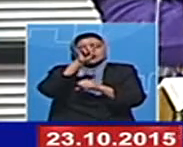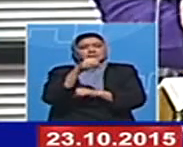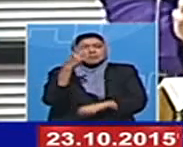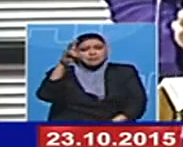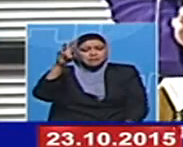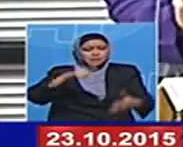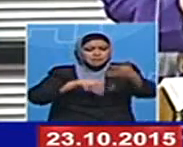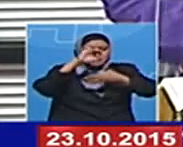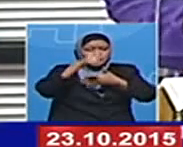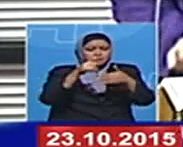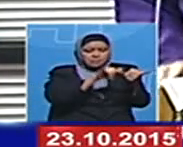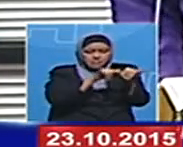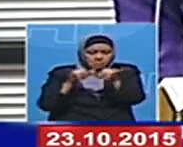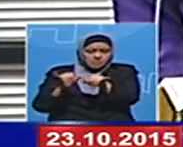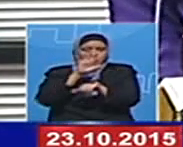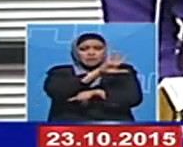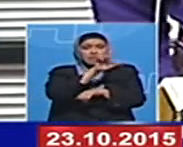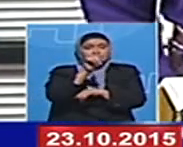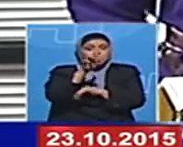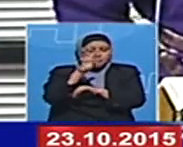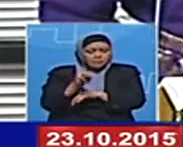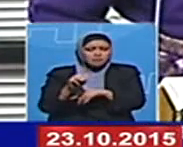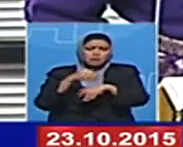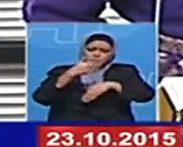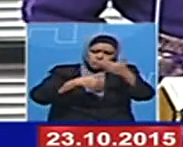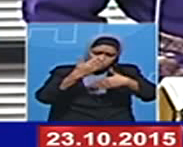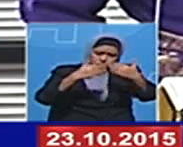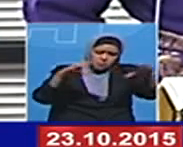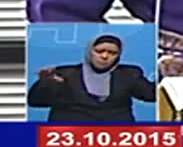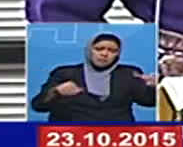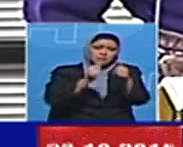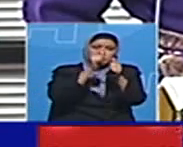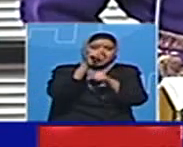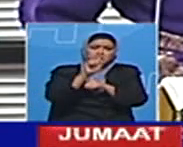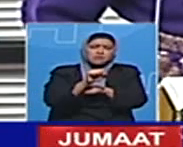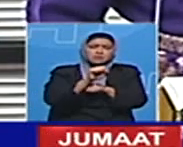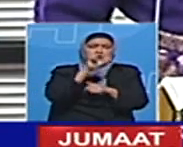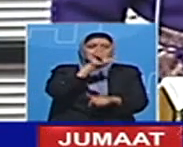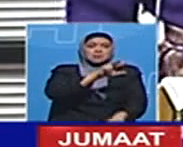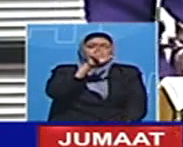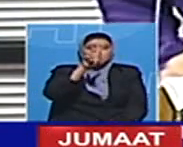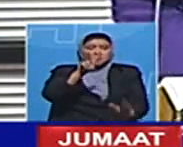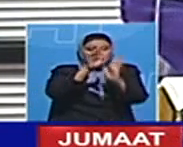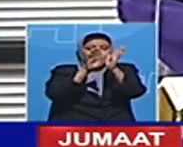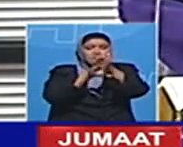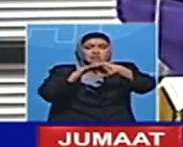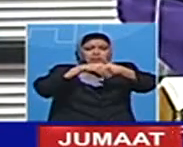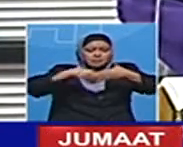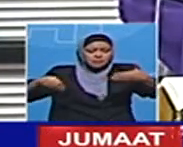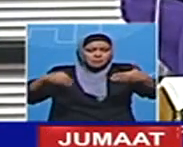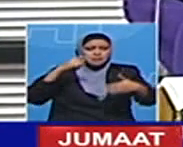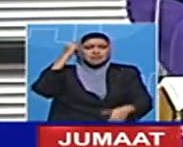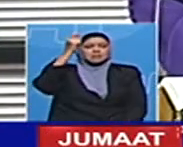51 KM sedang dilaksanakan dengan kos 3 R bilion tuan yang di-pertua hasil daripada